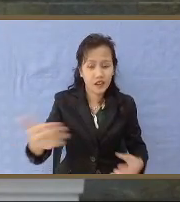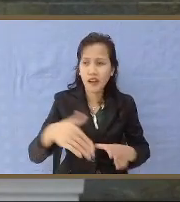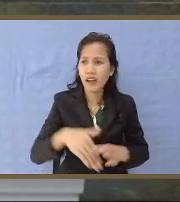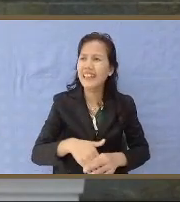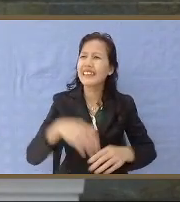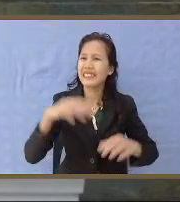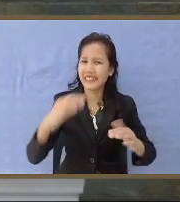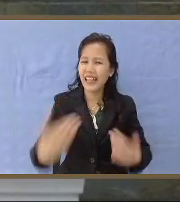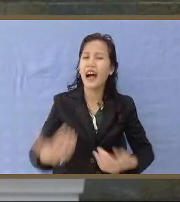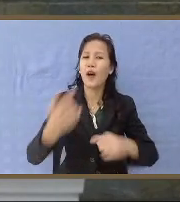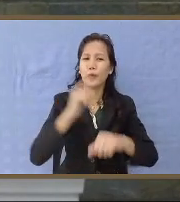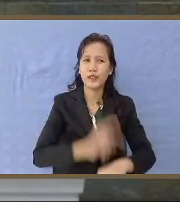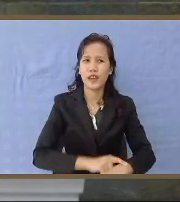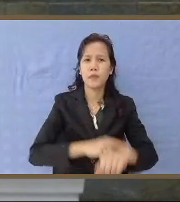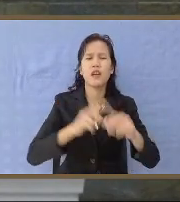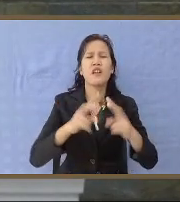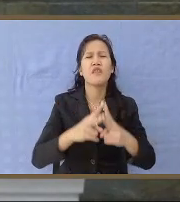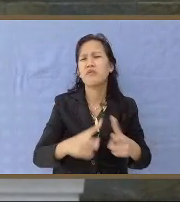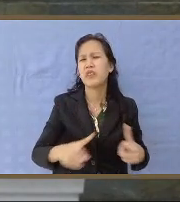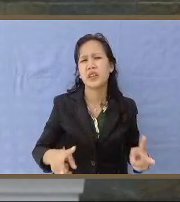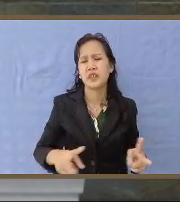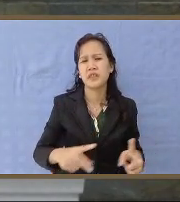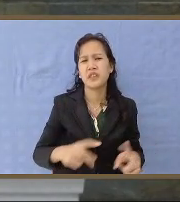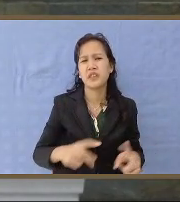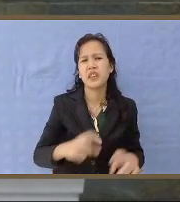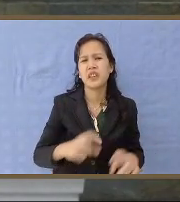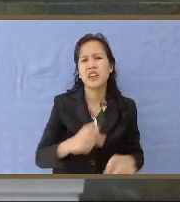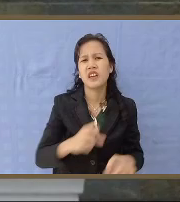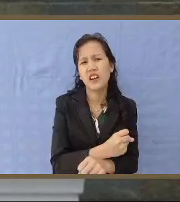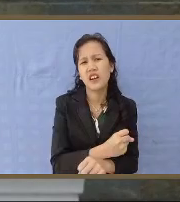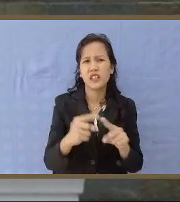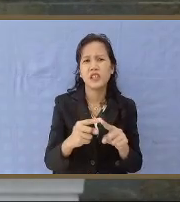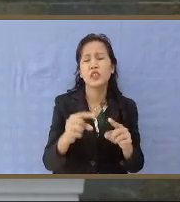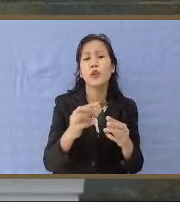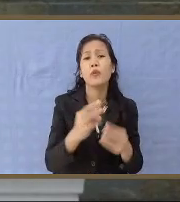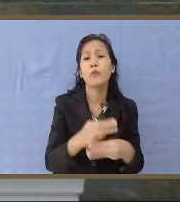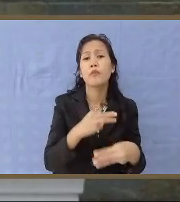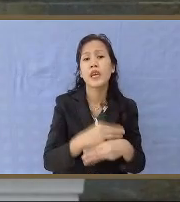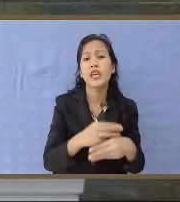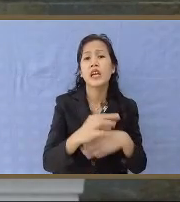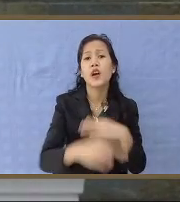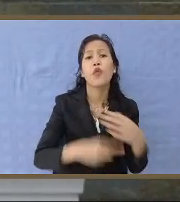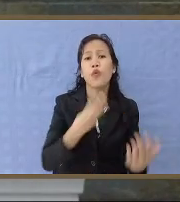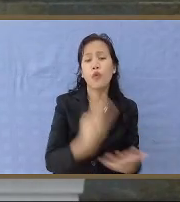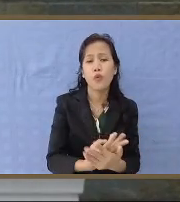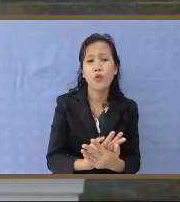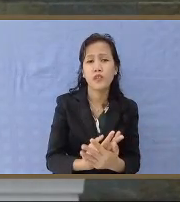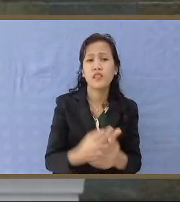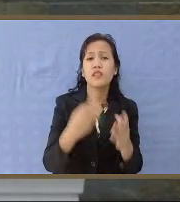ito, napakahirap ng kumpletuhin ang mga pamilya.